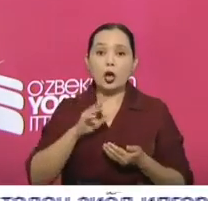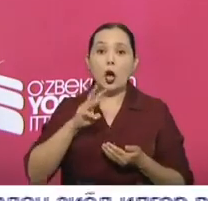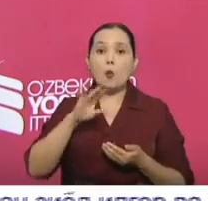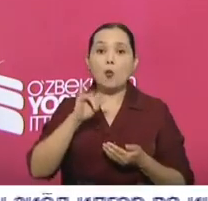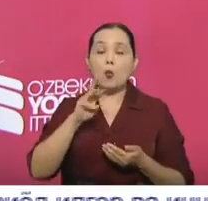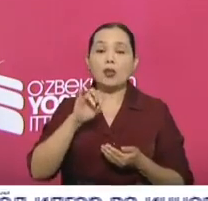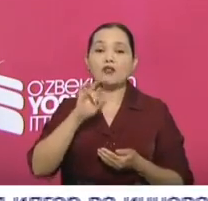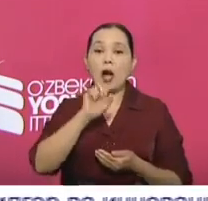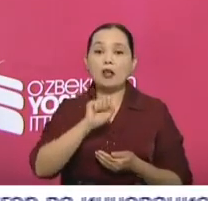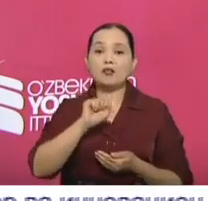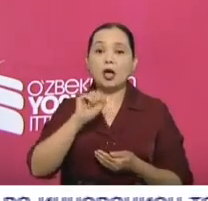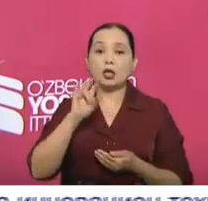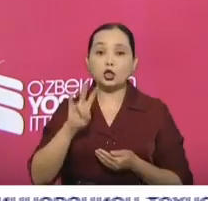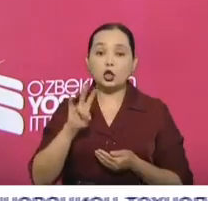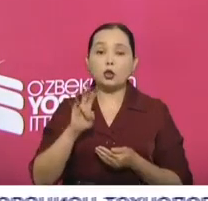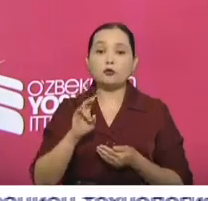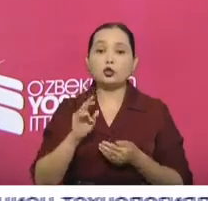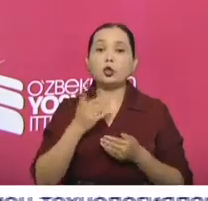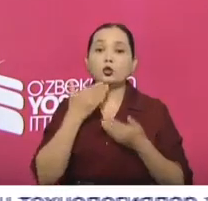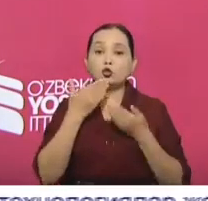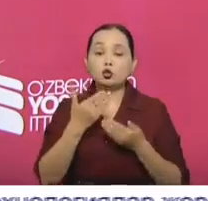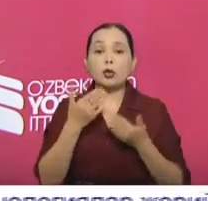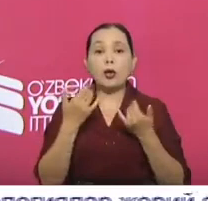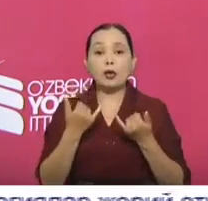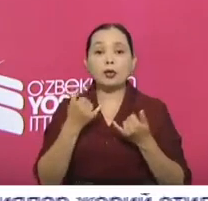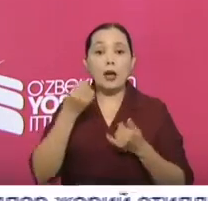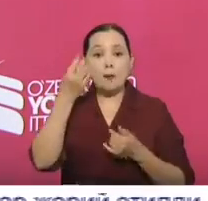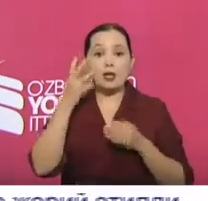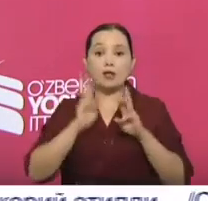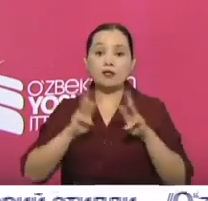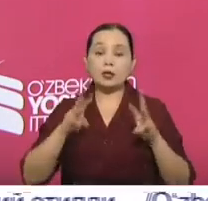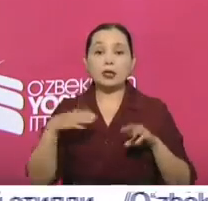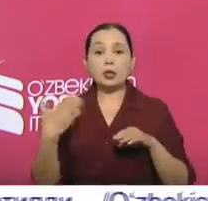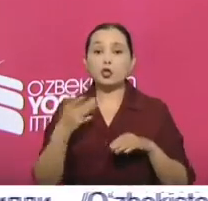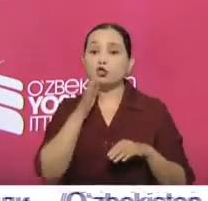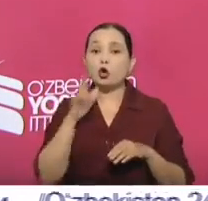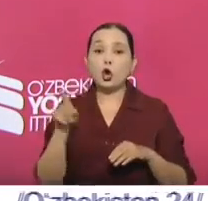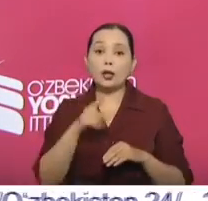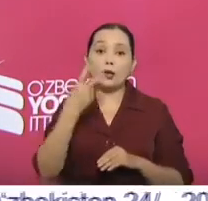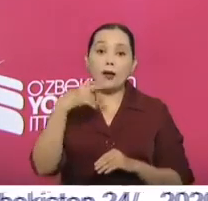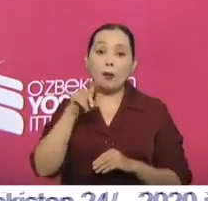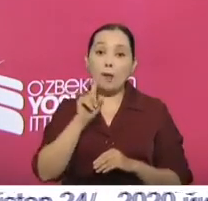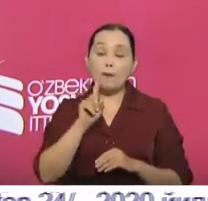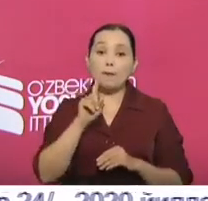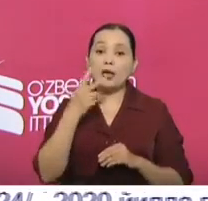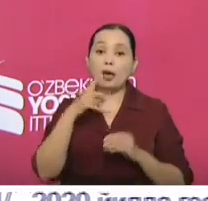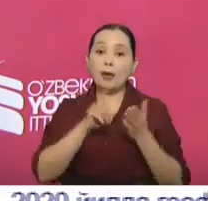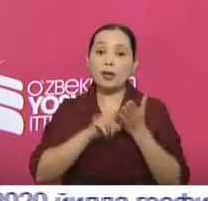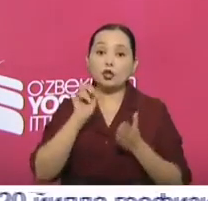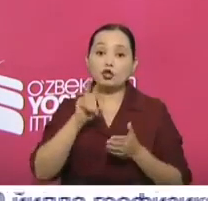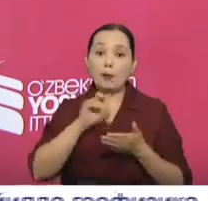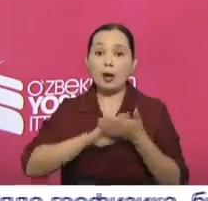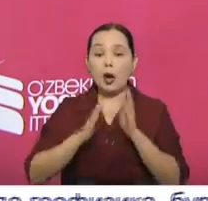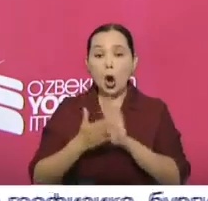Mo'minov Anvar Nishonovichdan ham kelib tushgan. Endi esa Madaniyat vazirligi tomonidan joriy yilning 27 aprel